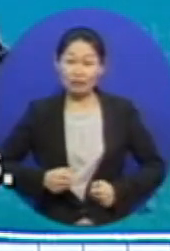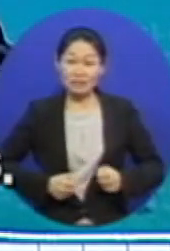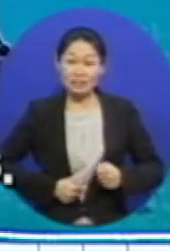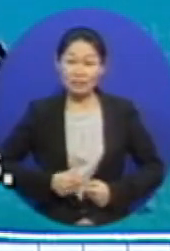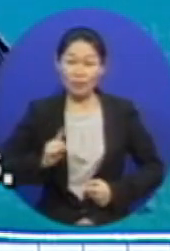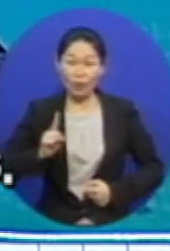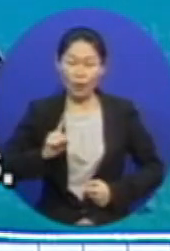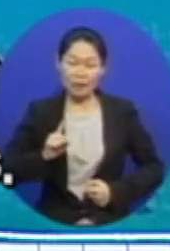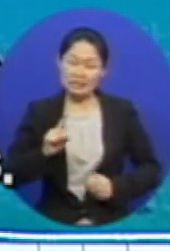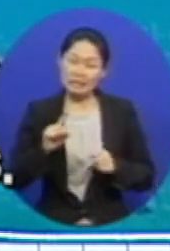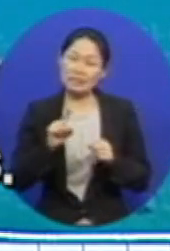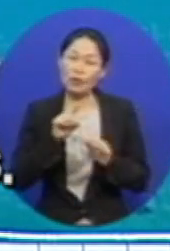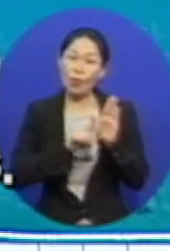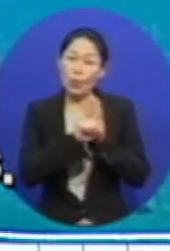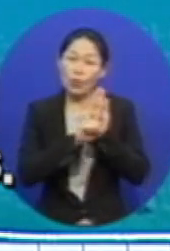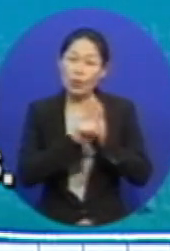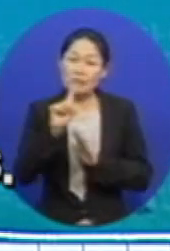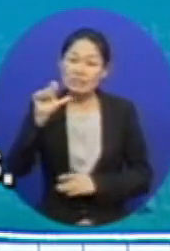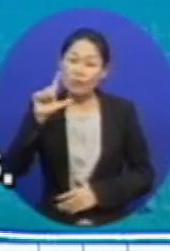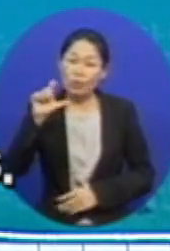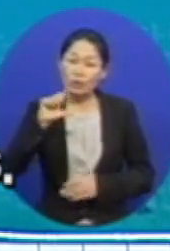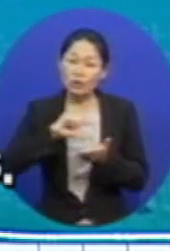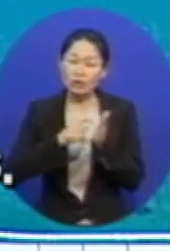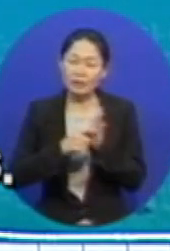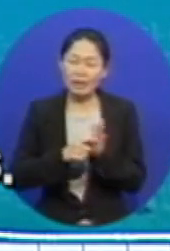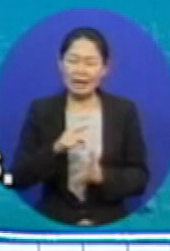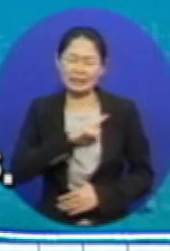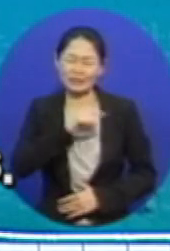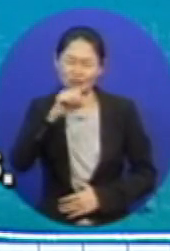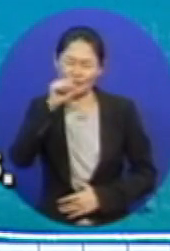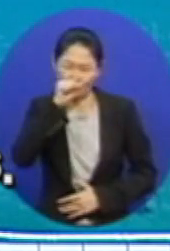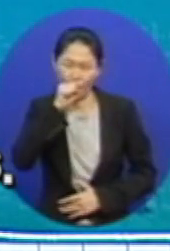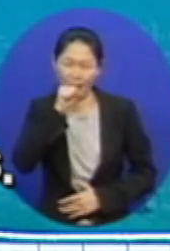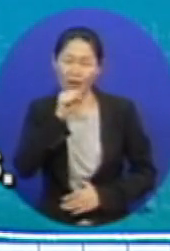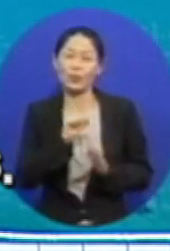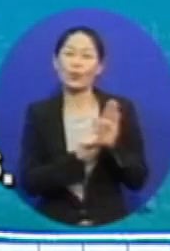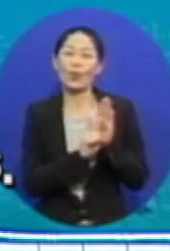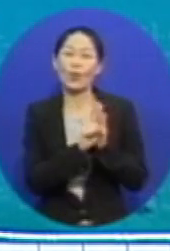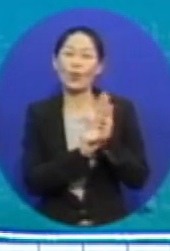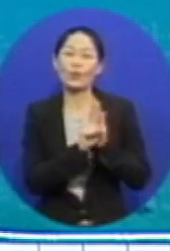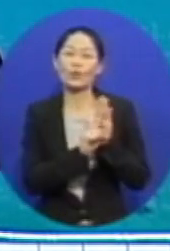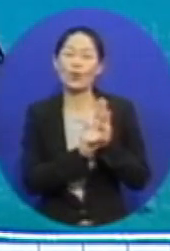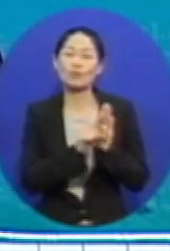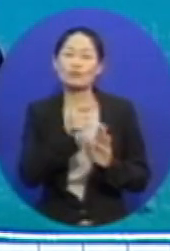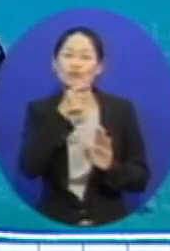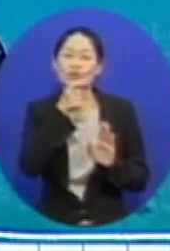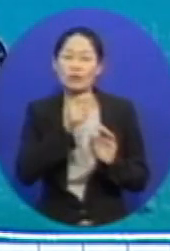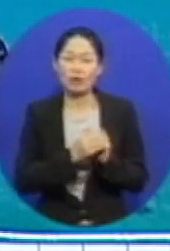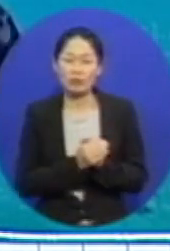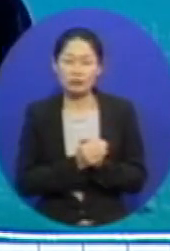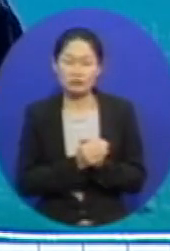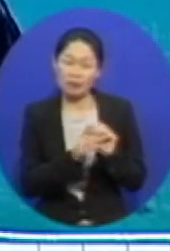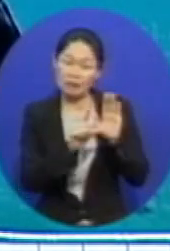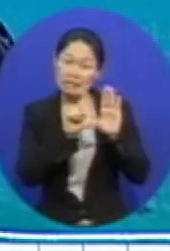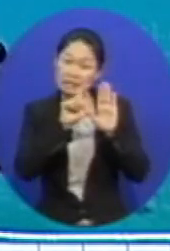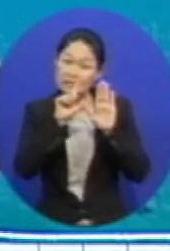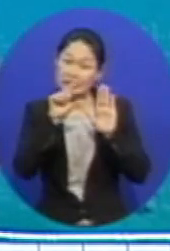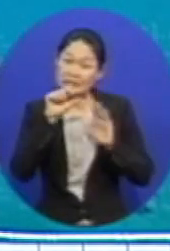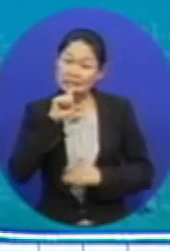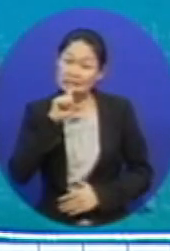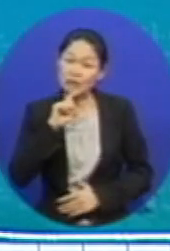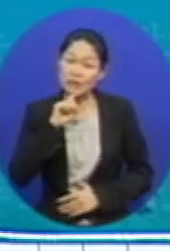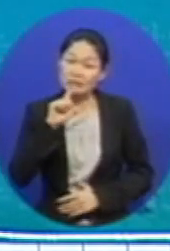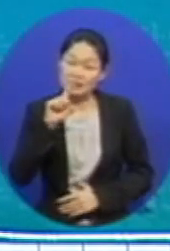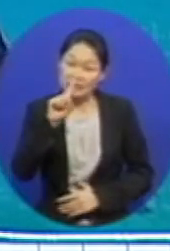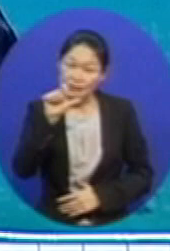15도 정도 되는 물이 제일 좋아하는 정도의 수원 이에요 15도 정도의 맞춰서 물속에 담가 놓으면